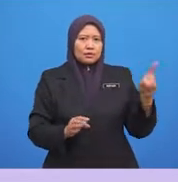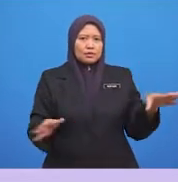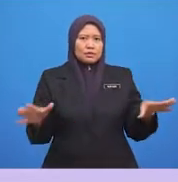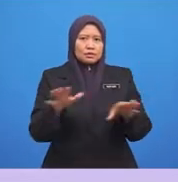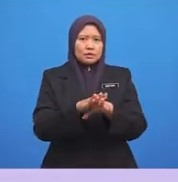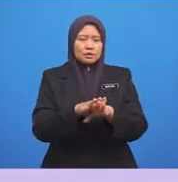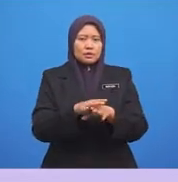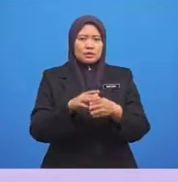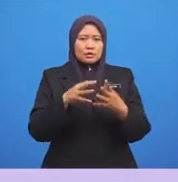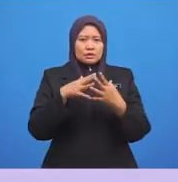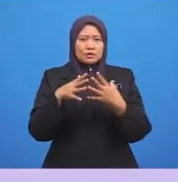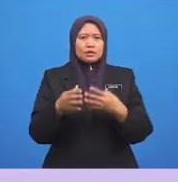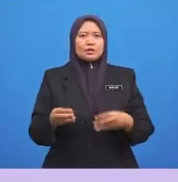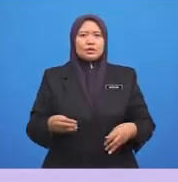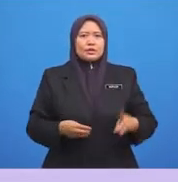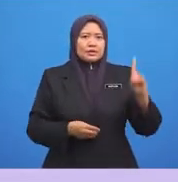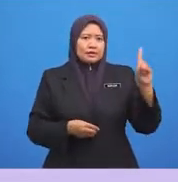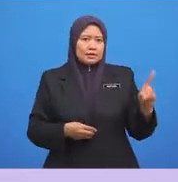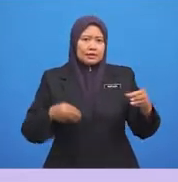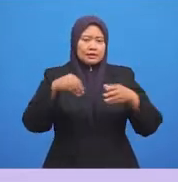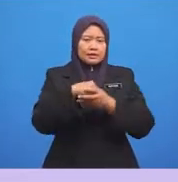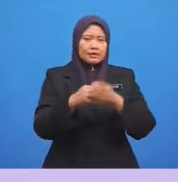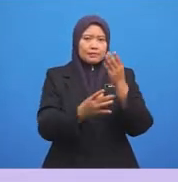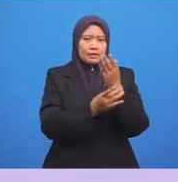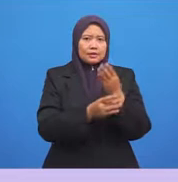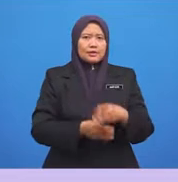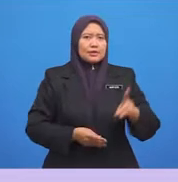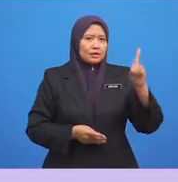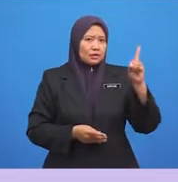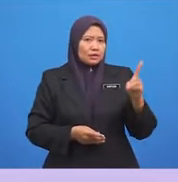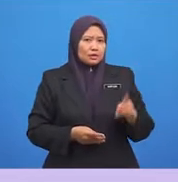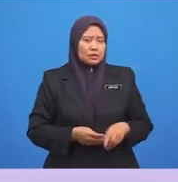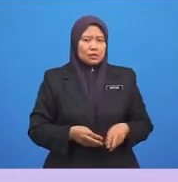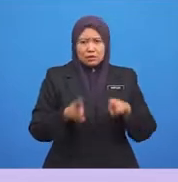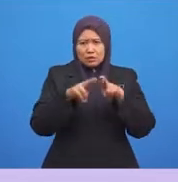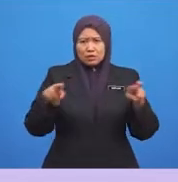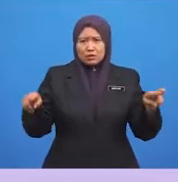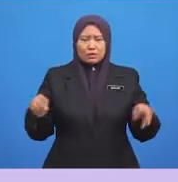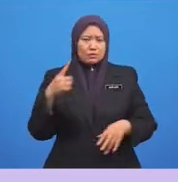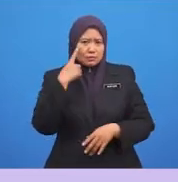Ha, murid-murid, dapat jawapan yang cikgu bagi tadi?